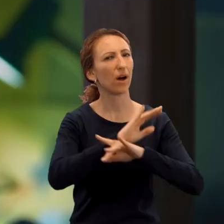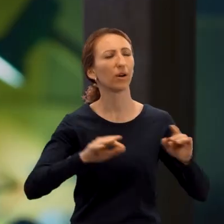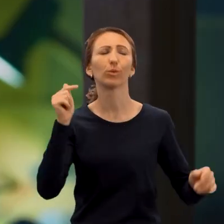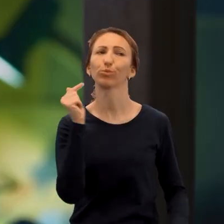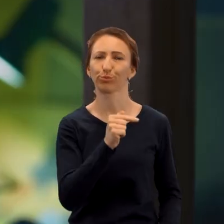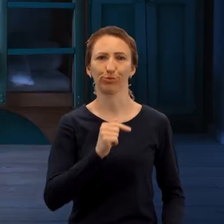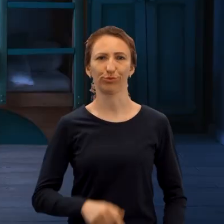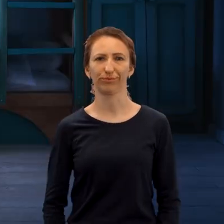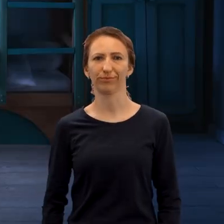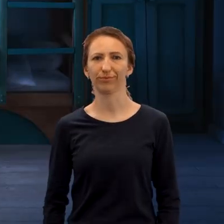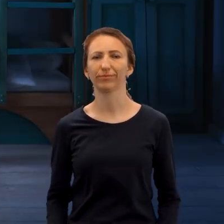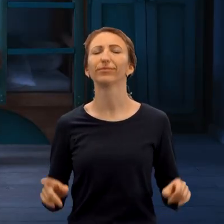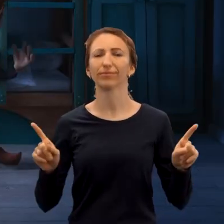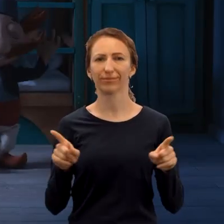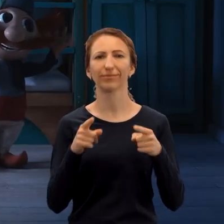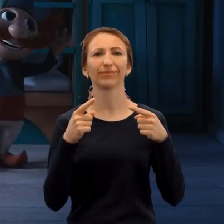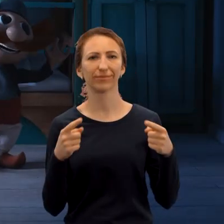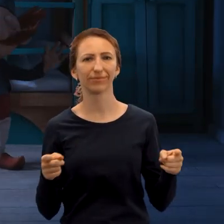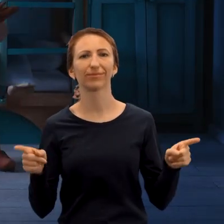piosenkę. Tak!